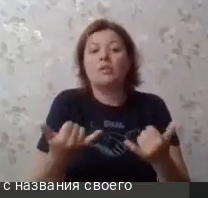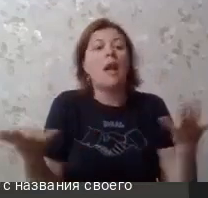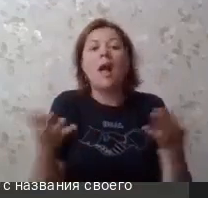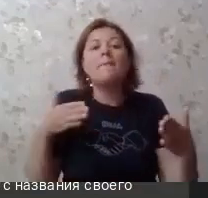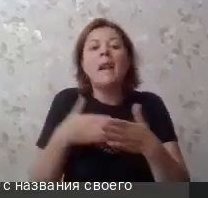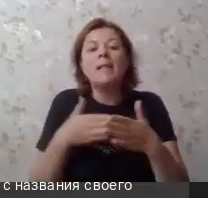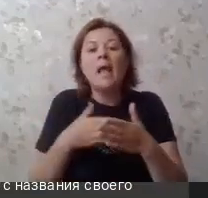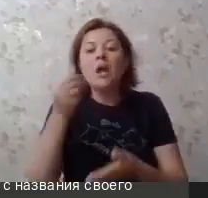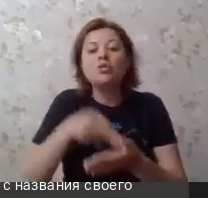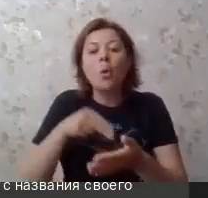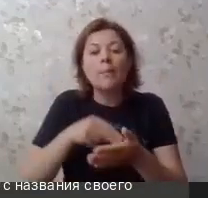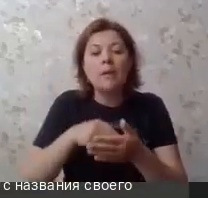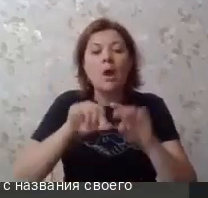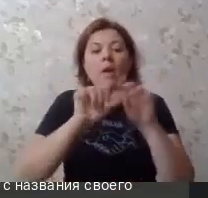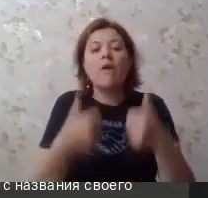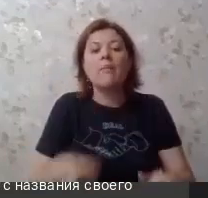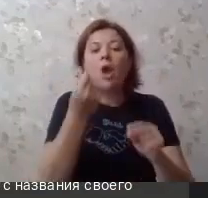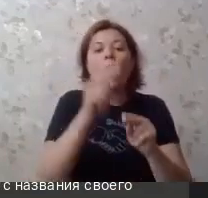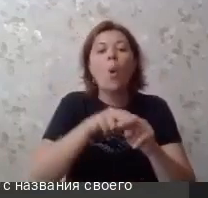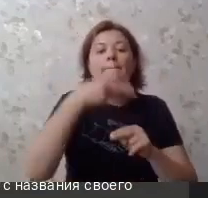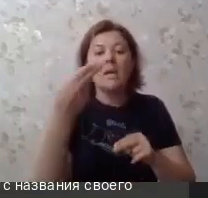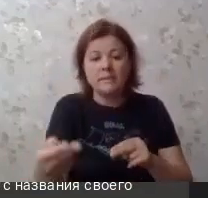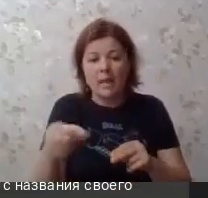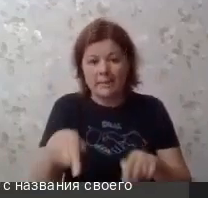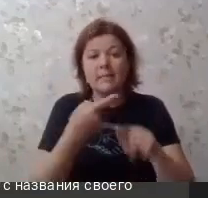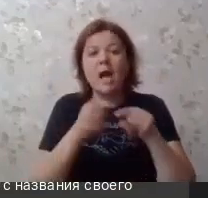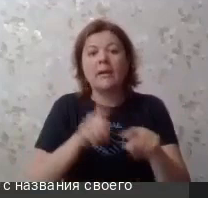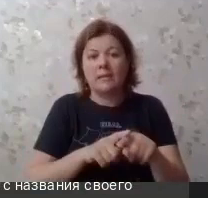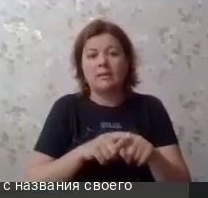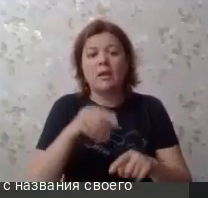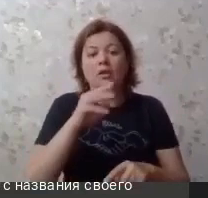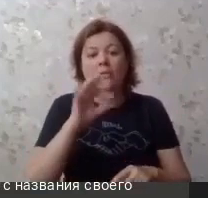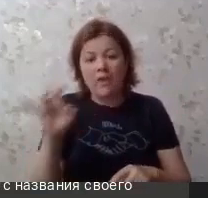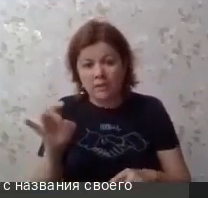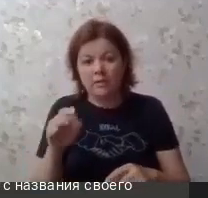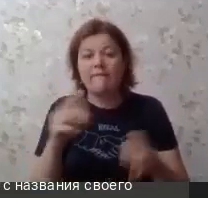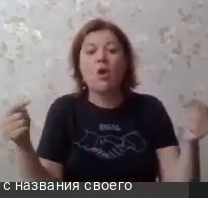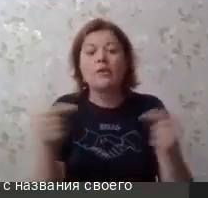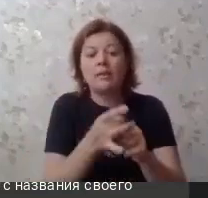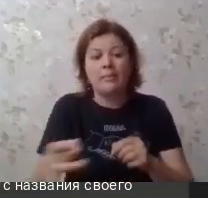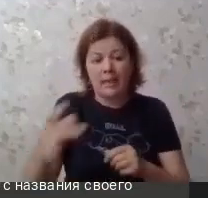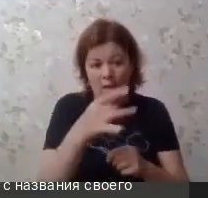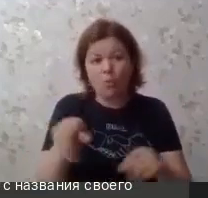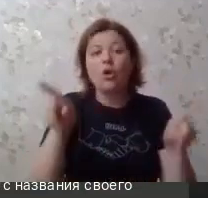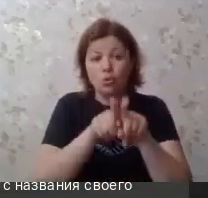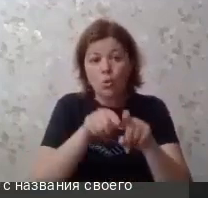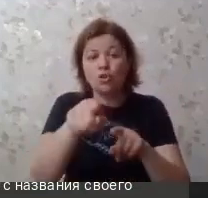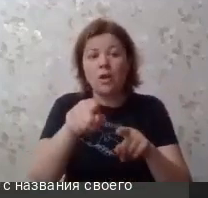кнопку «Узнать стоимость компенсации». Ну, в принципе, стоимость компенсации и стоимость электронной сертификации – это,